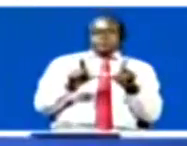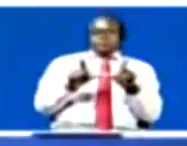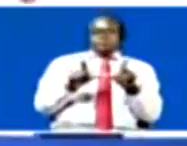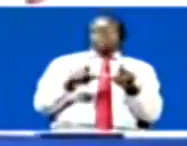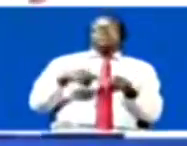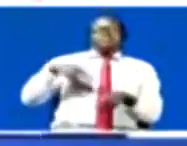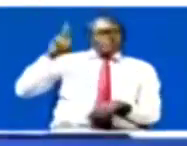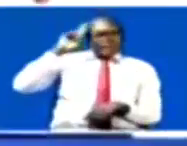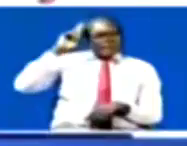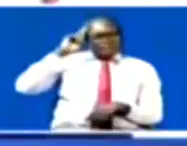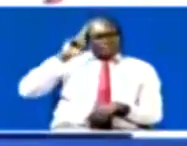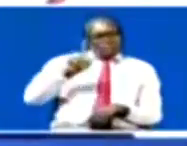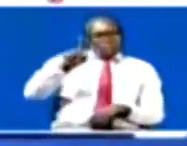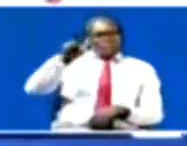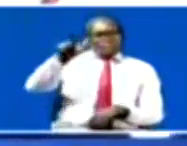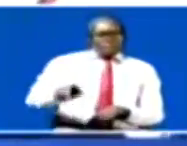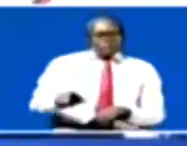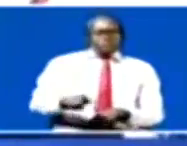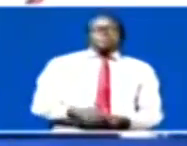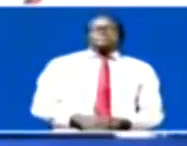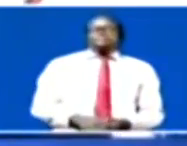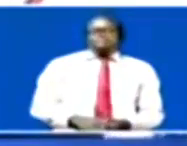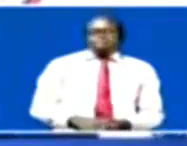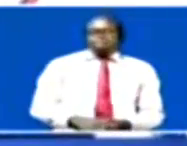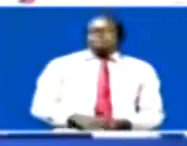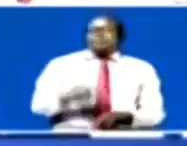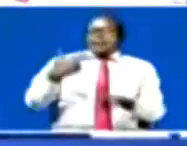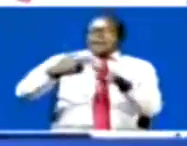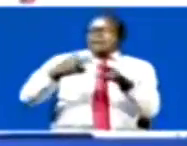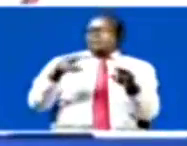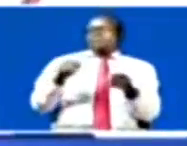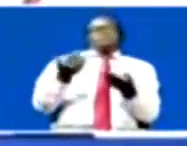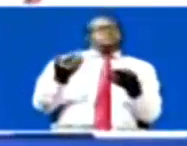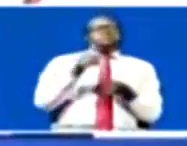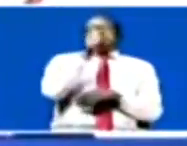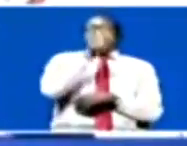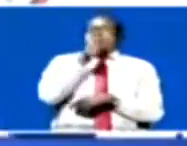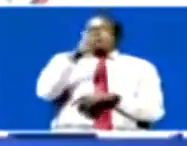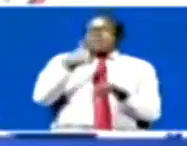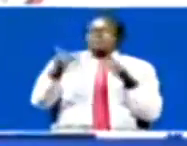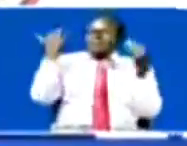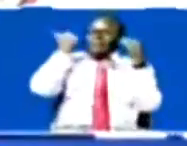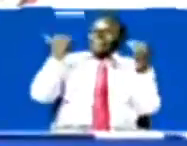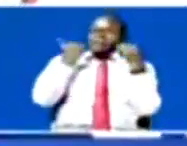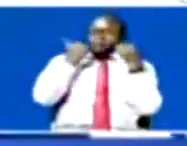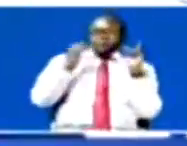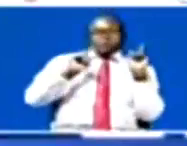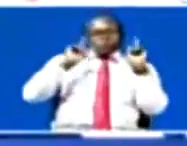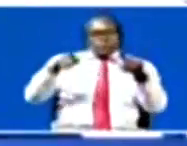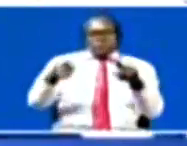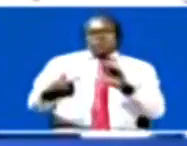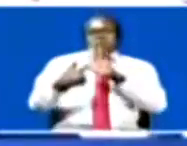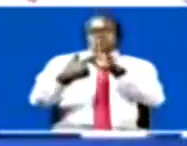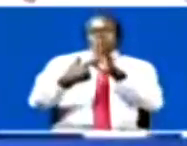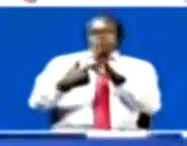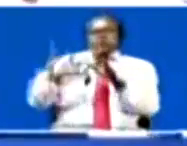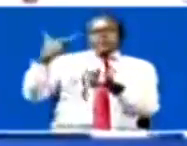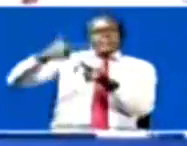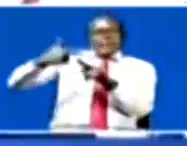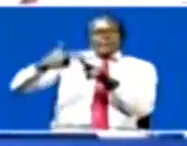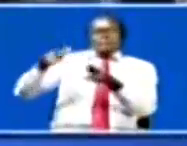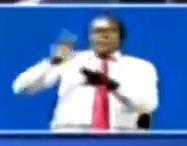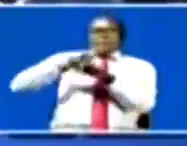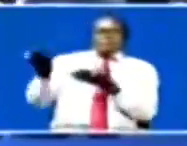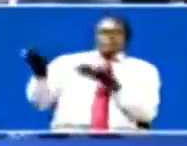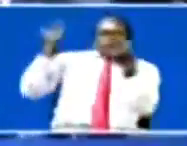hata nakumbuka mmoja, japo sitamtaja kwa jina lake hapa, lakini kotini nitaenda nimtaje na stakabadhi